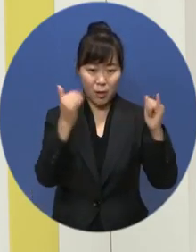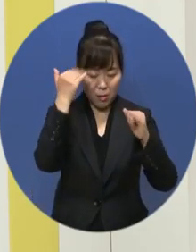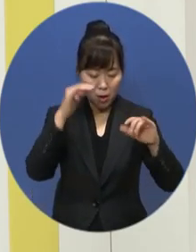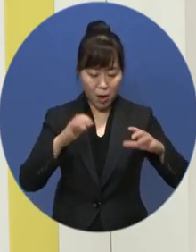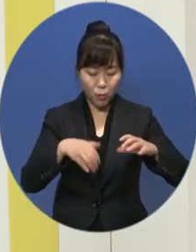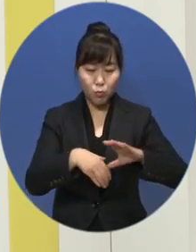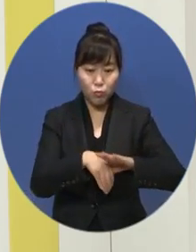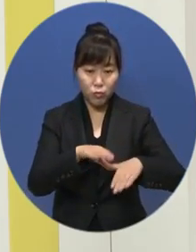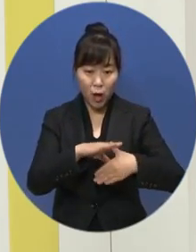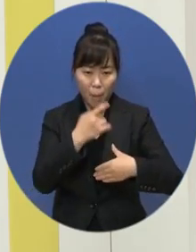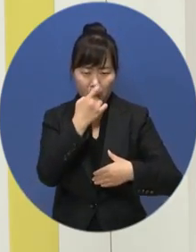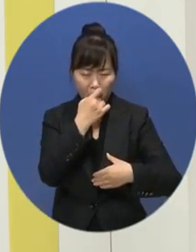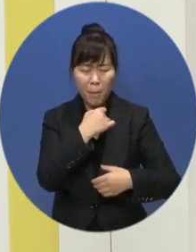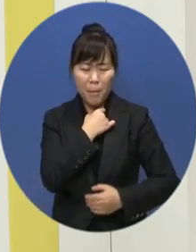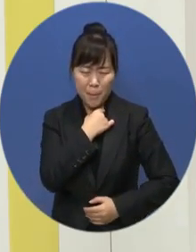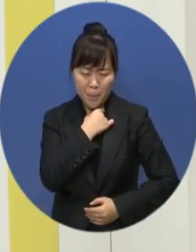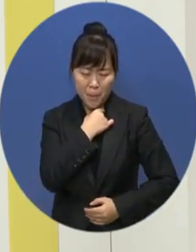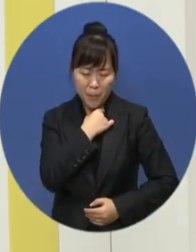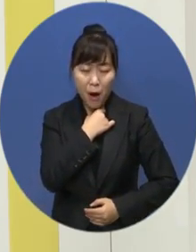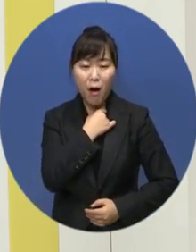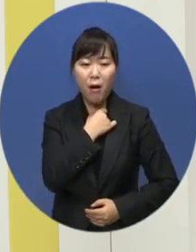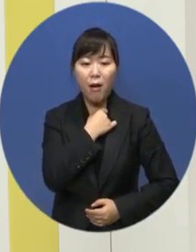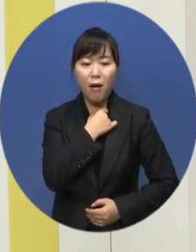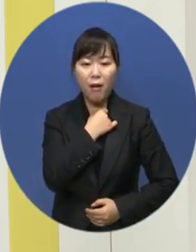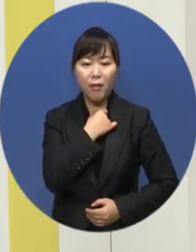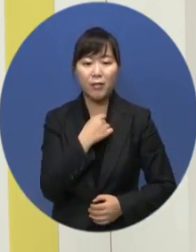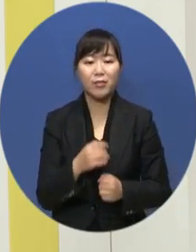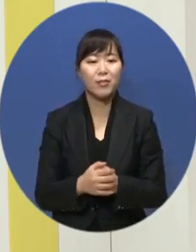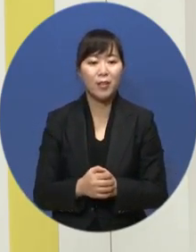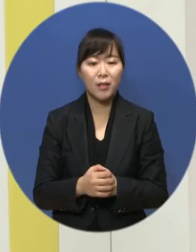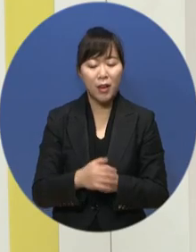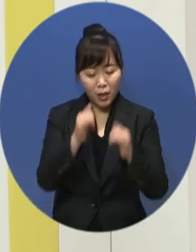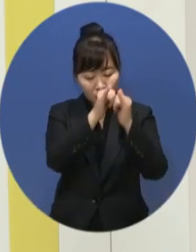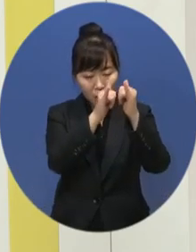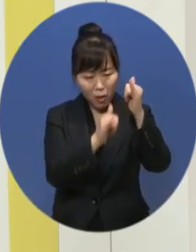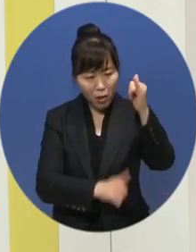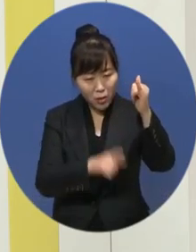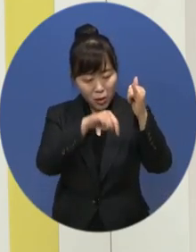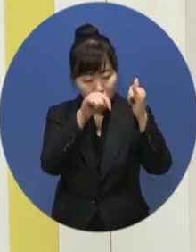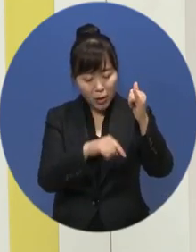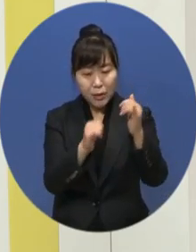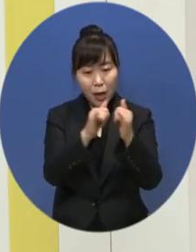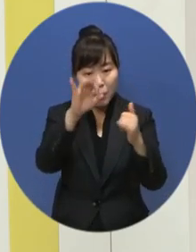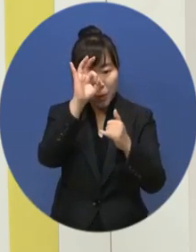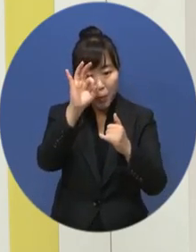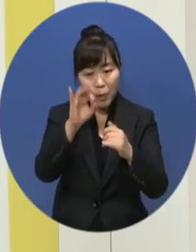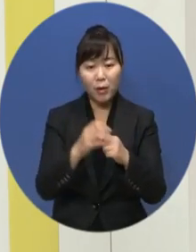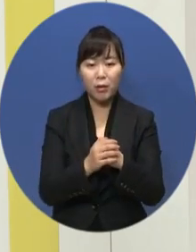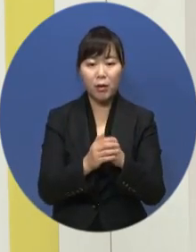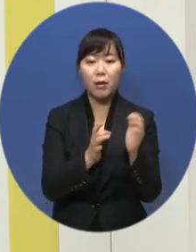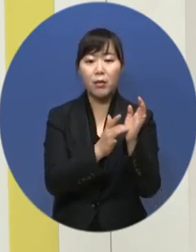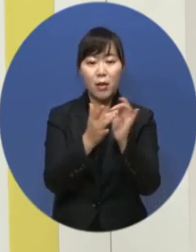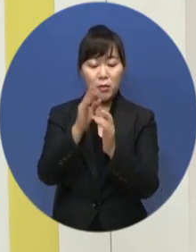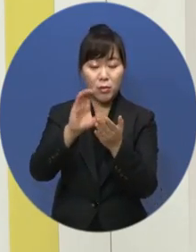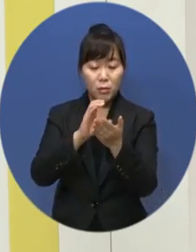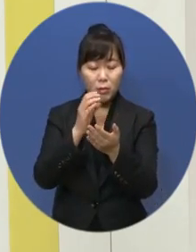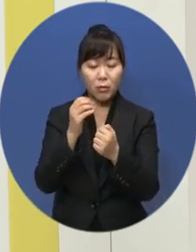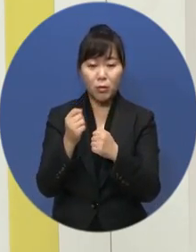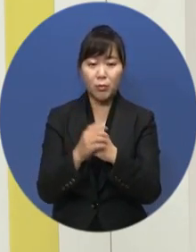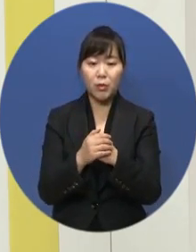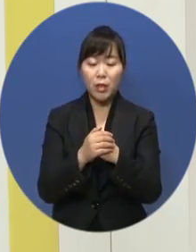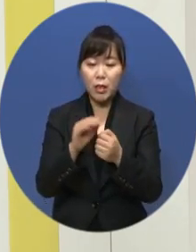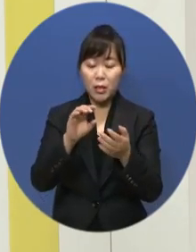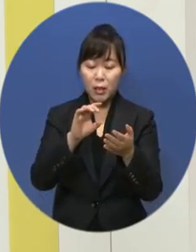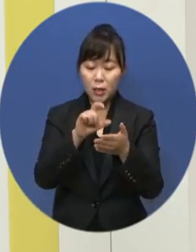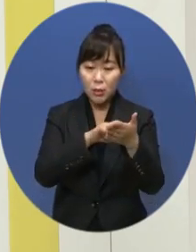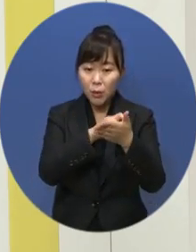한국 문화를 배우겠다고 온통 난립니다. 역사 속의 인물을 한번 보면은 예수 그리스도가